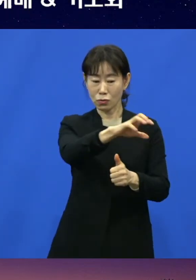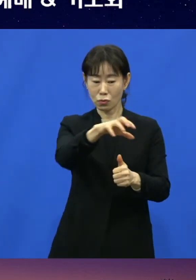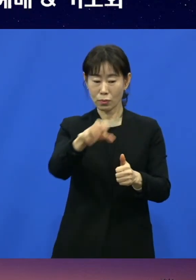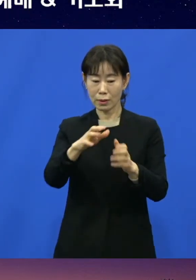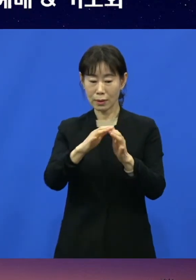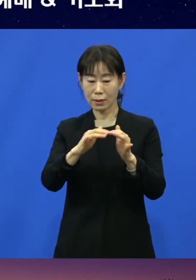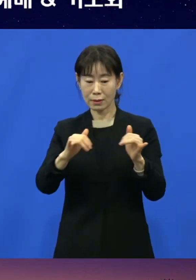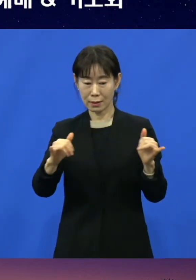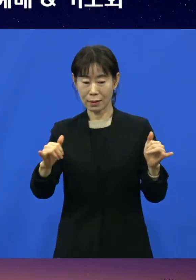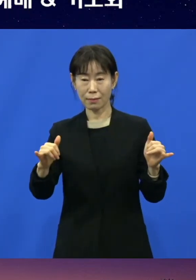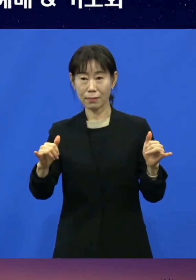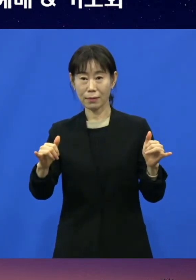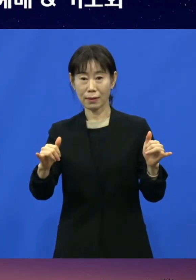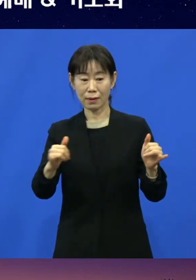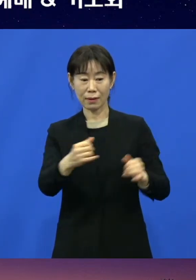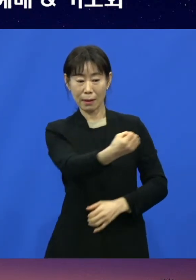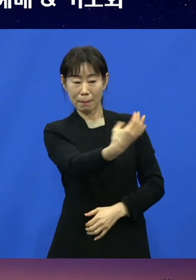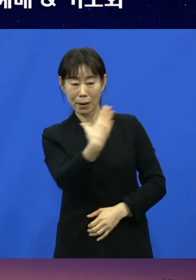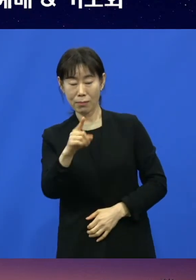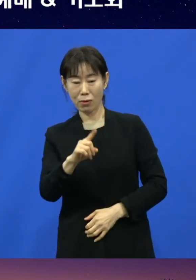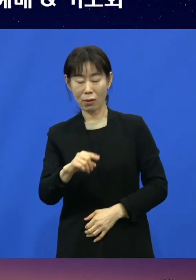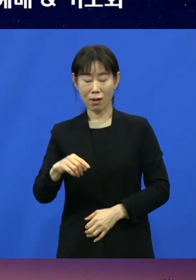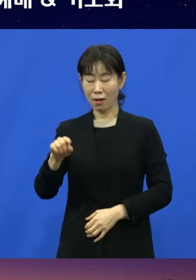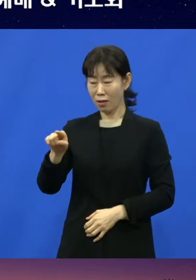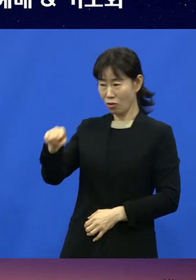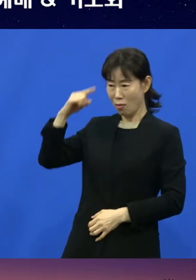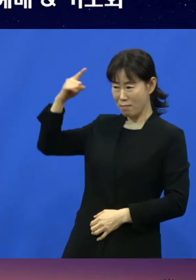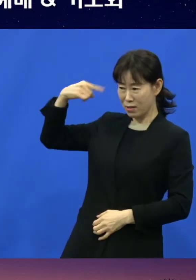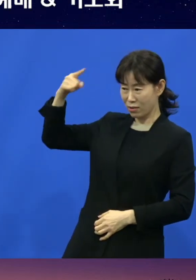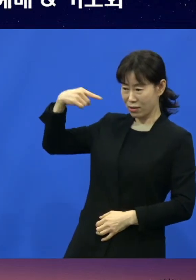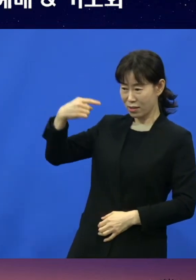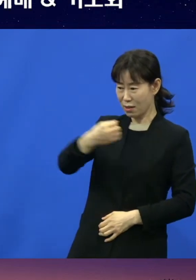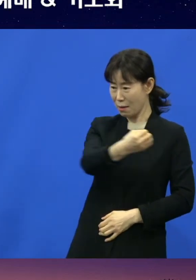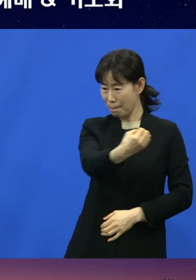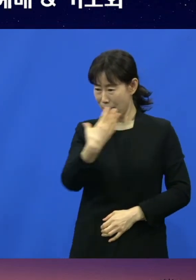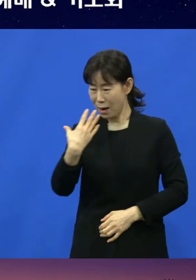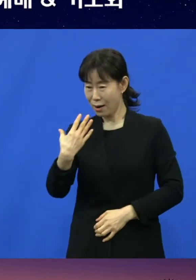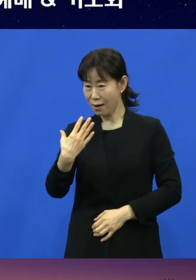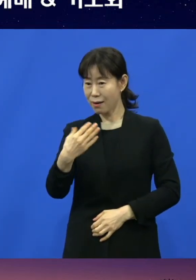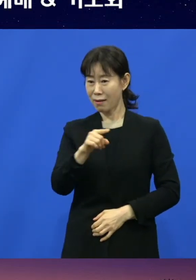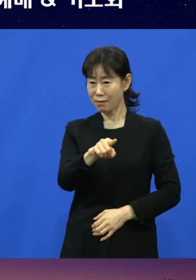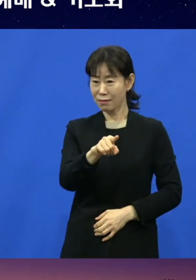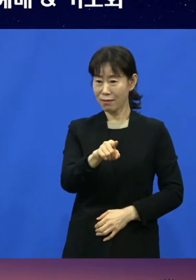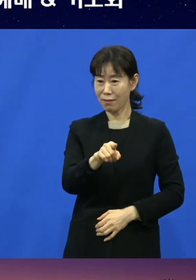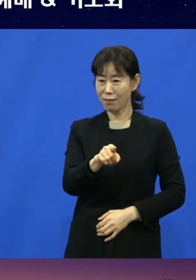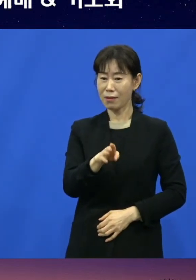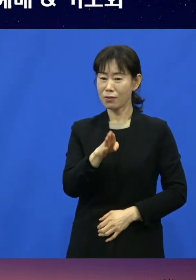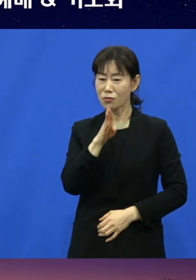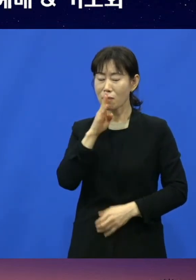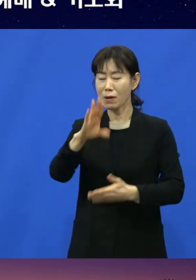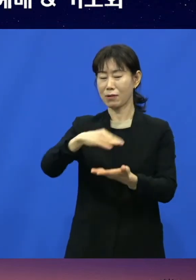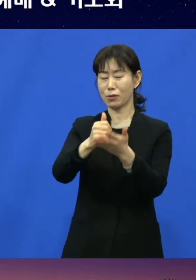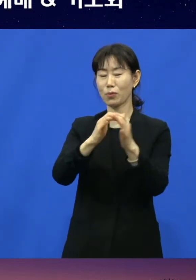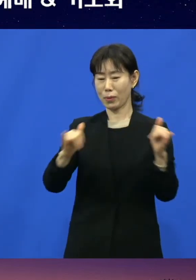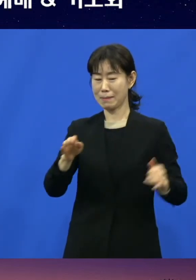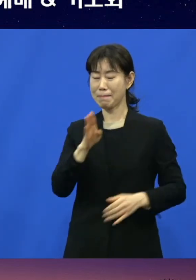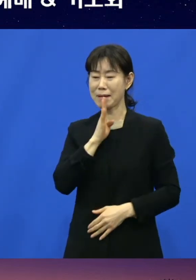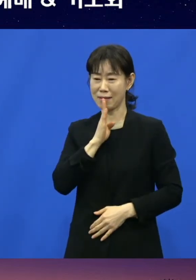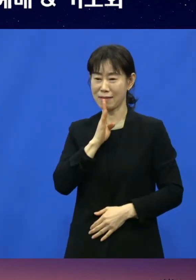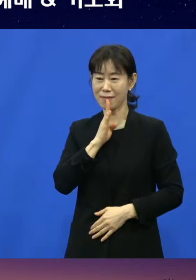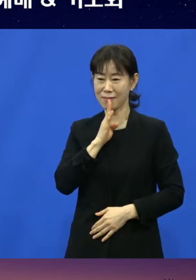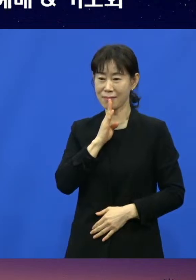번은 들어봤어야 돼요. 너 미쳤지. 안 들어본 사람 손 들지 마시고